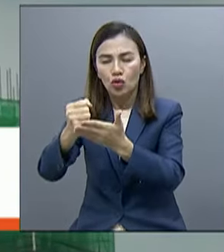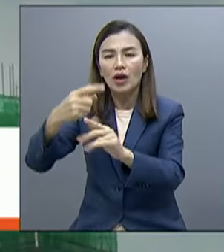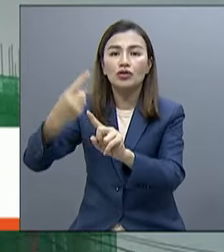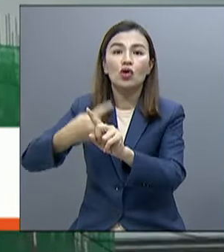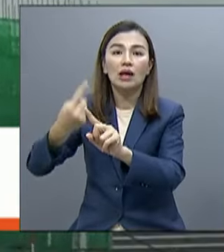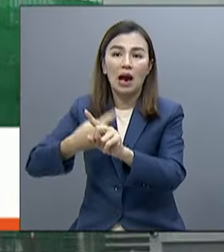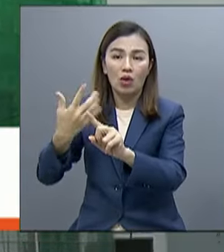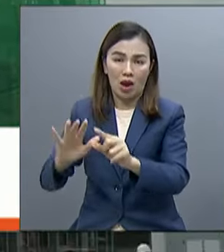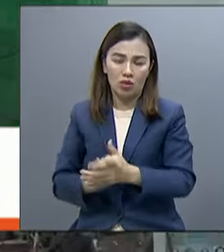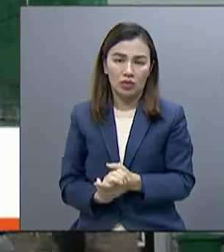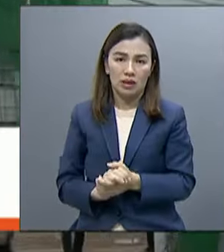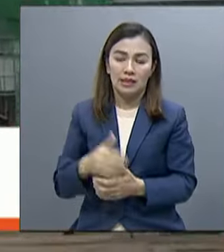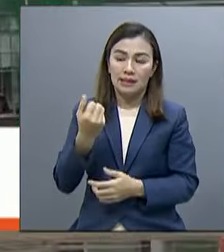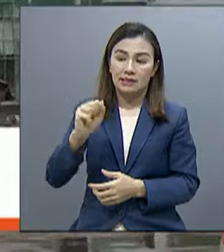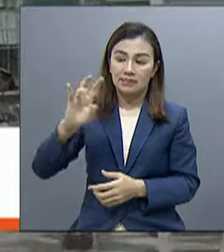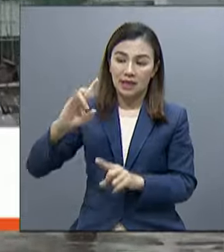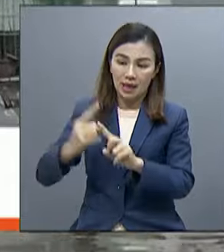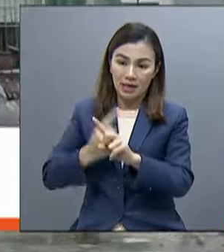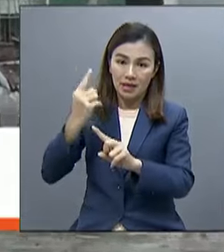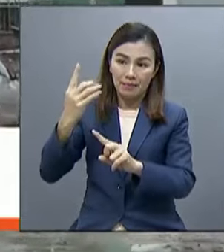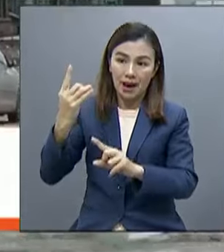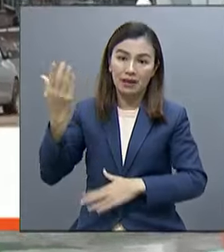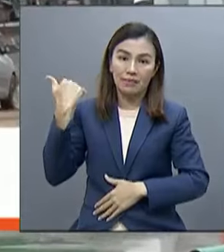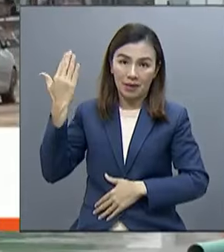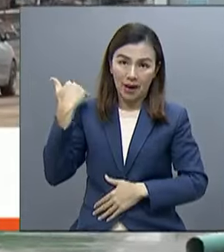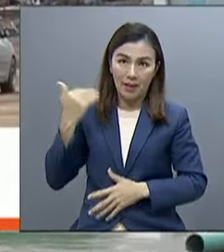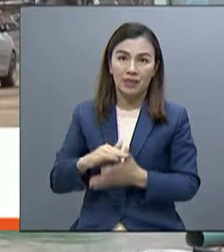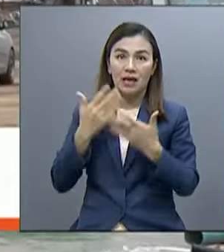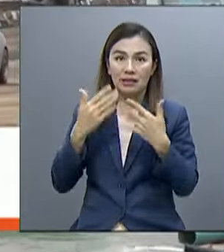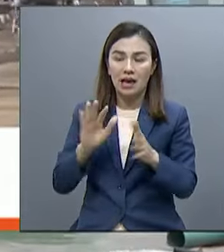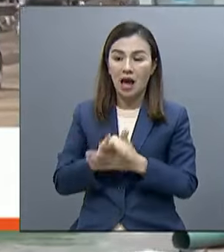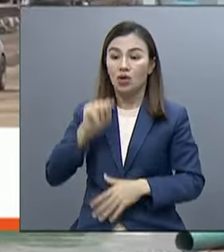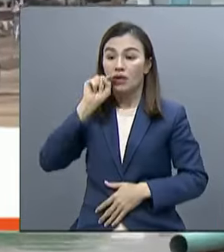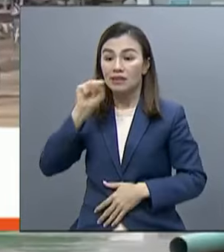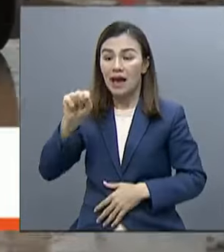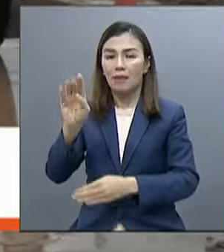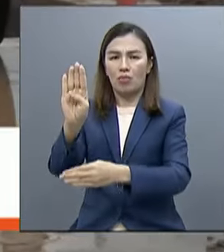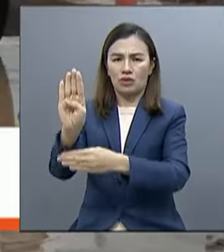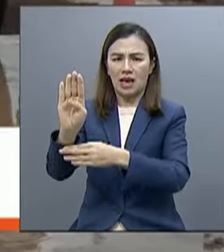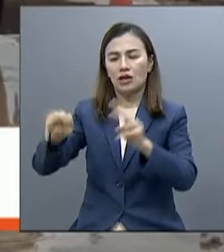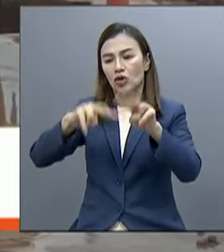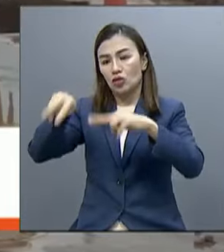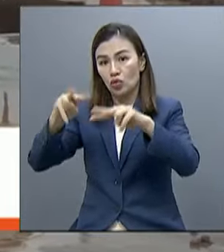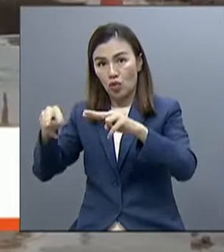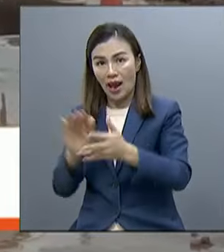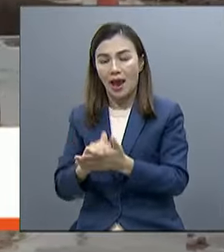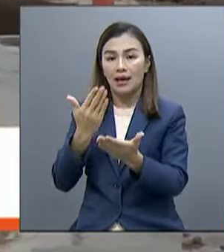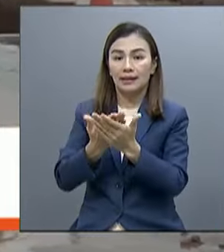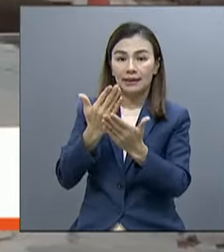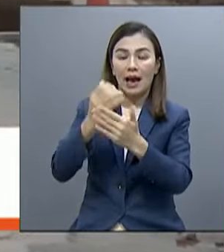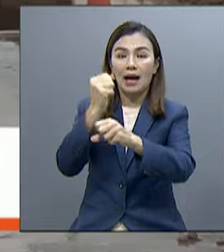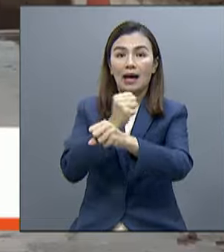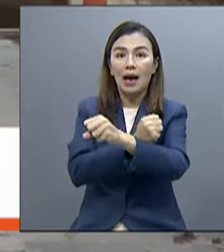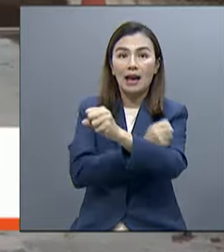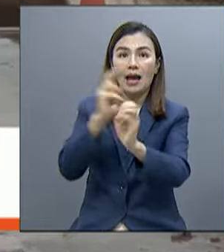พนักงานแล้วเมื่อวันที่ 17สิงหาคมที่ผ่านมาก็มีการกำชับตัวแทนบริษัทให้กำกับควบคุมเรื่องการจ่ายค่าแรงให้เป็น